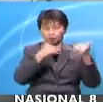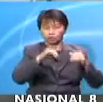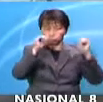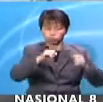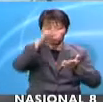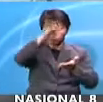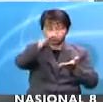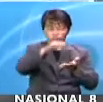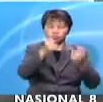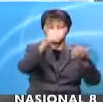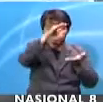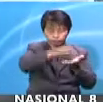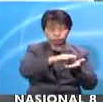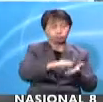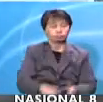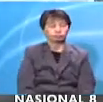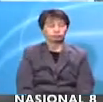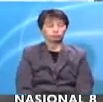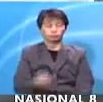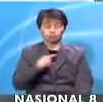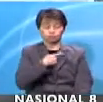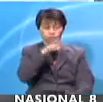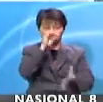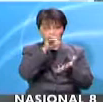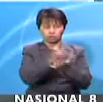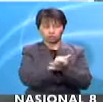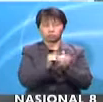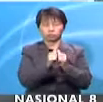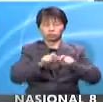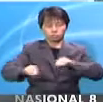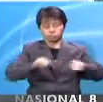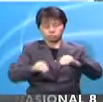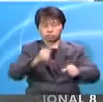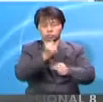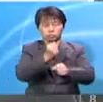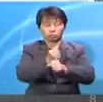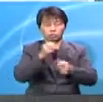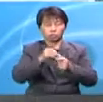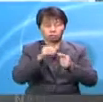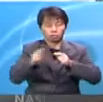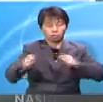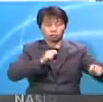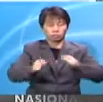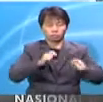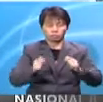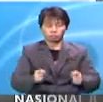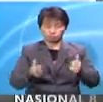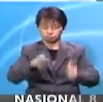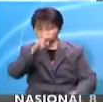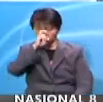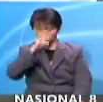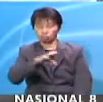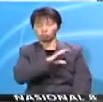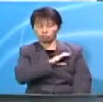cepat kita yakin bahwa dengan gerak kerja ataupun tindakan yang tegas pihak polisi